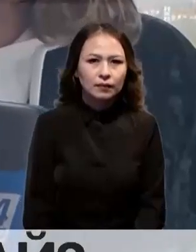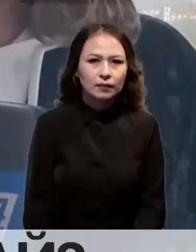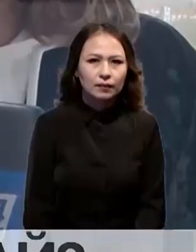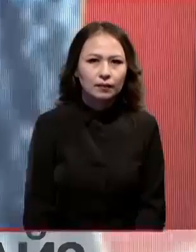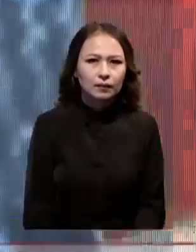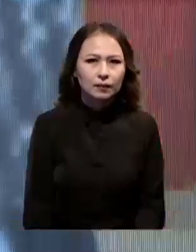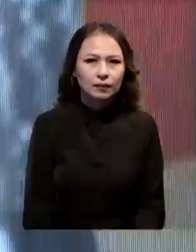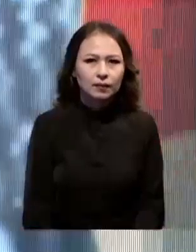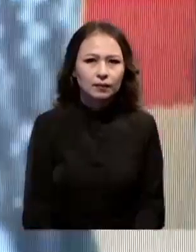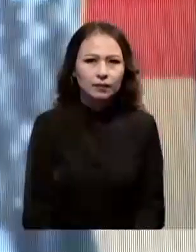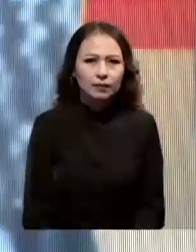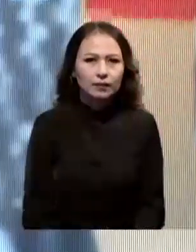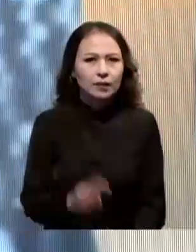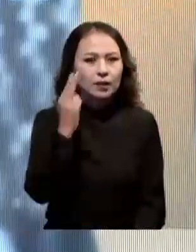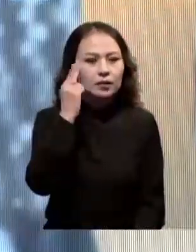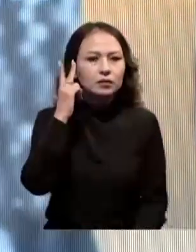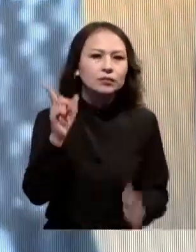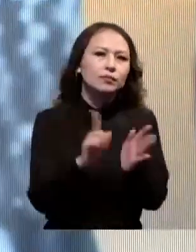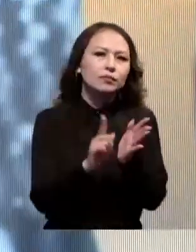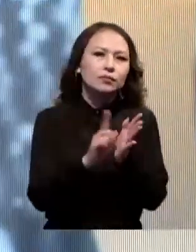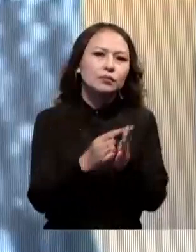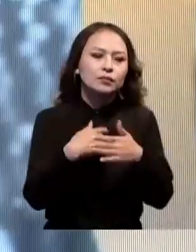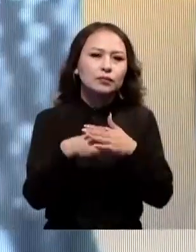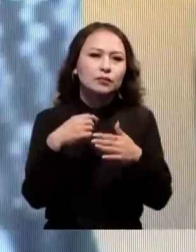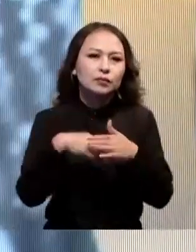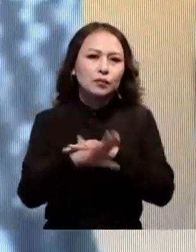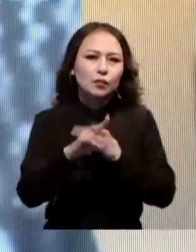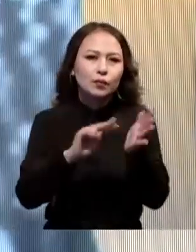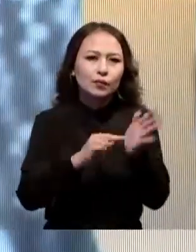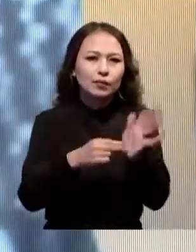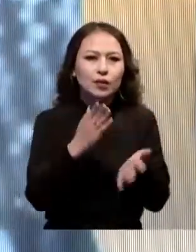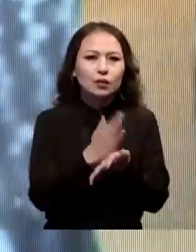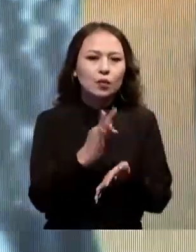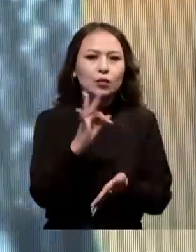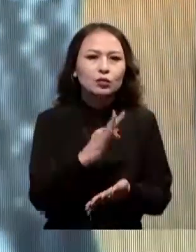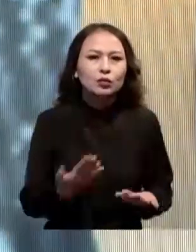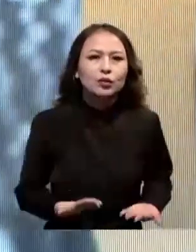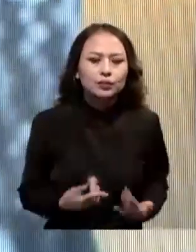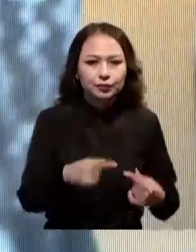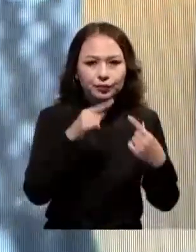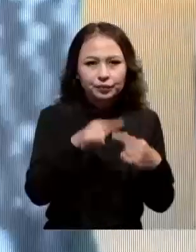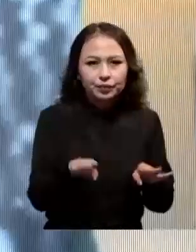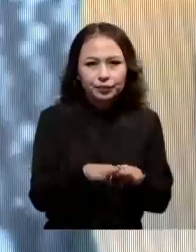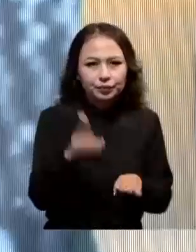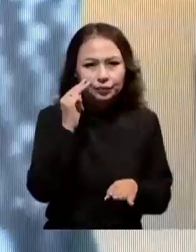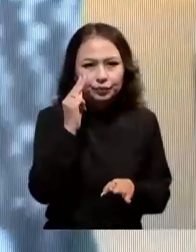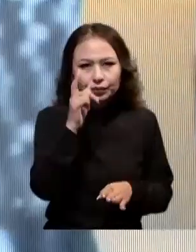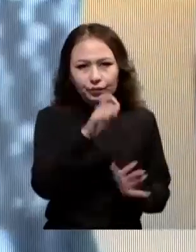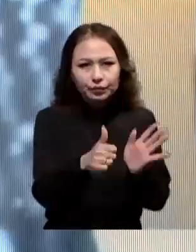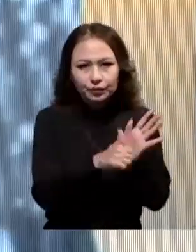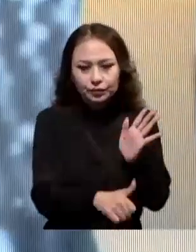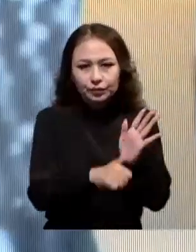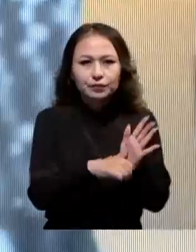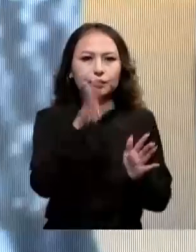жалғастырамыз. Қытайда зейнетке шығу жасын ұлғайту жоспарланып отыр, алайда оған тұрғындар қарсы. Қазір мұнда ер